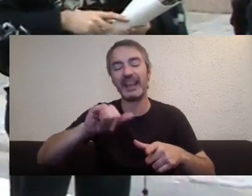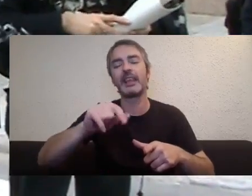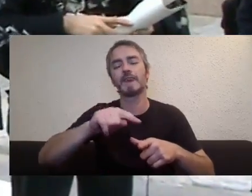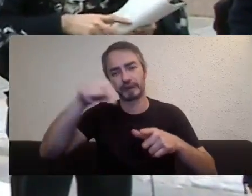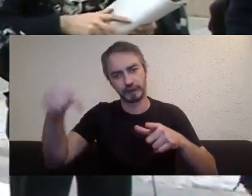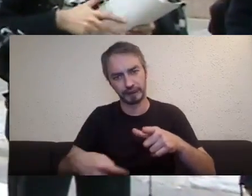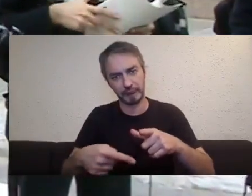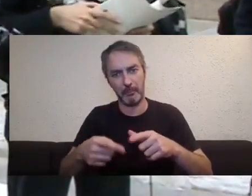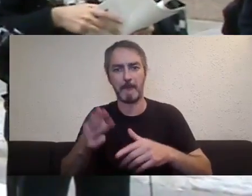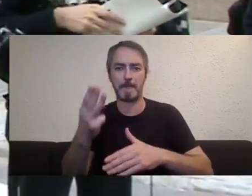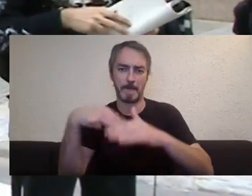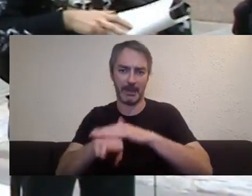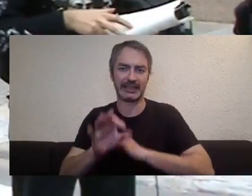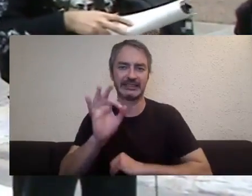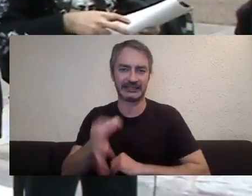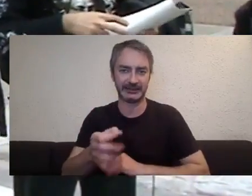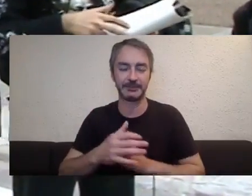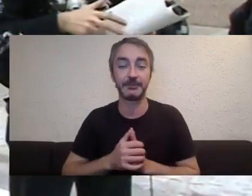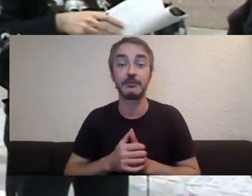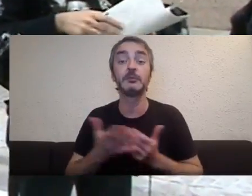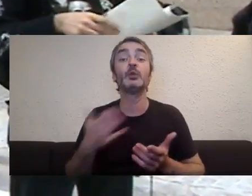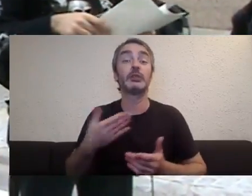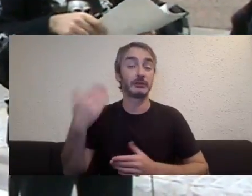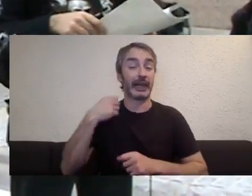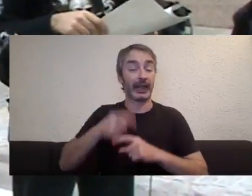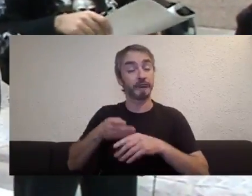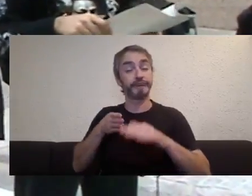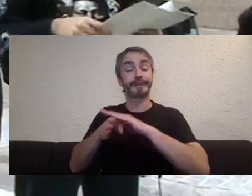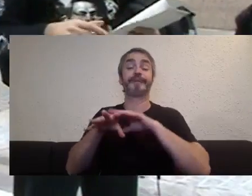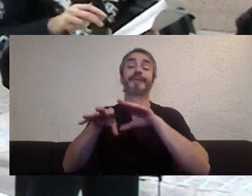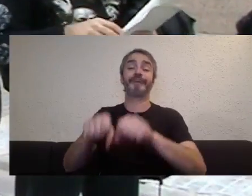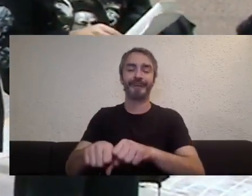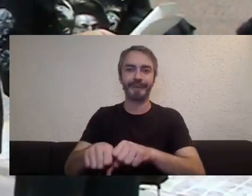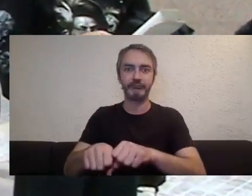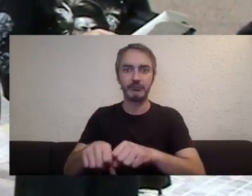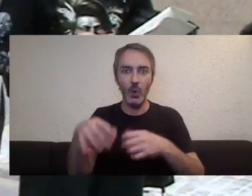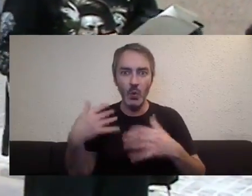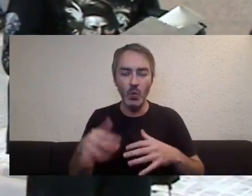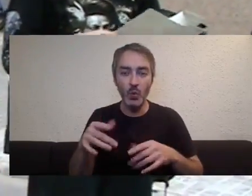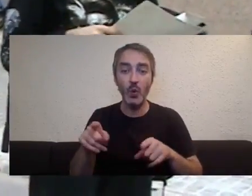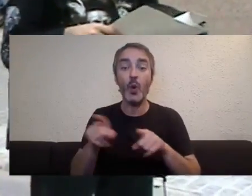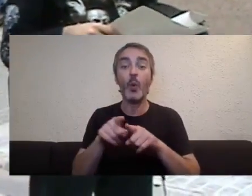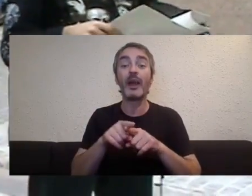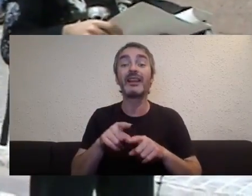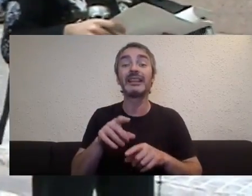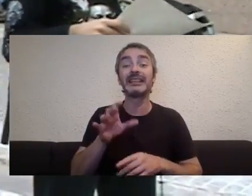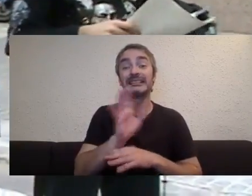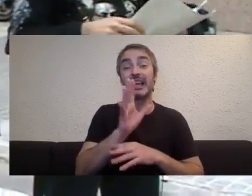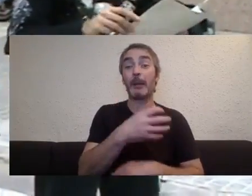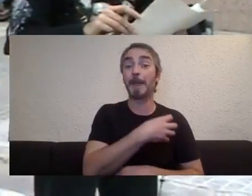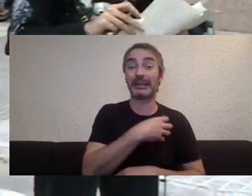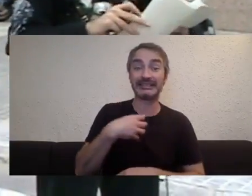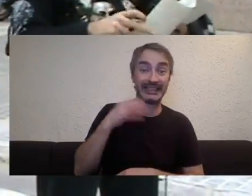es farà una plaça i també s'està fent el pàrquing a sota. I més o menys quan vam entrar, doncs això, va ser una ocupació que va